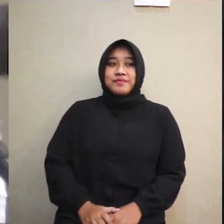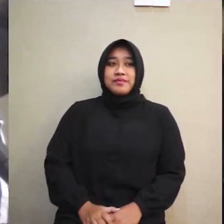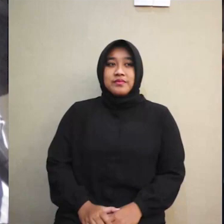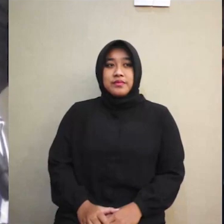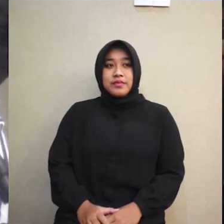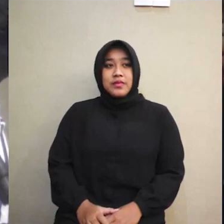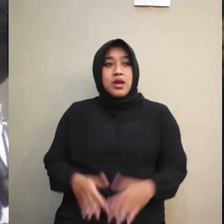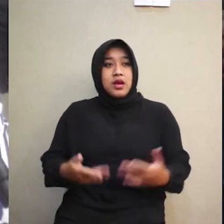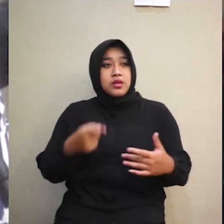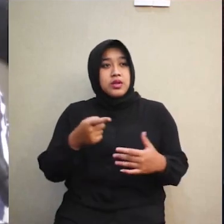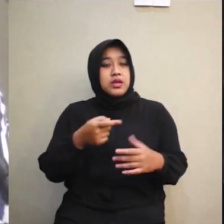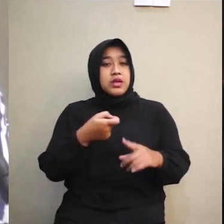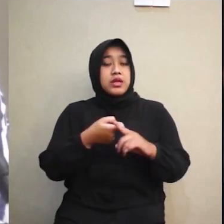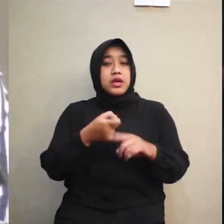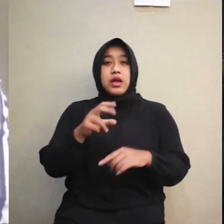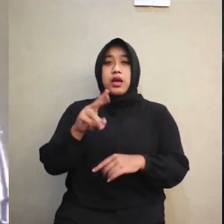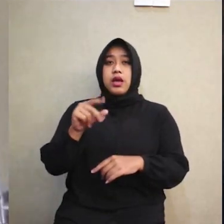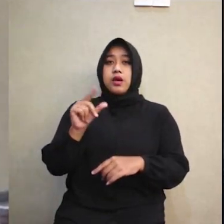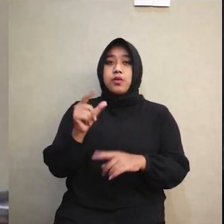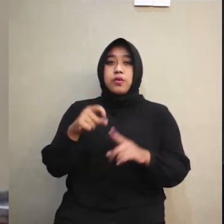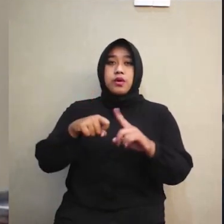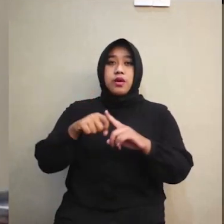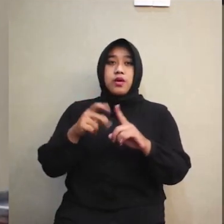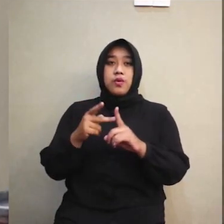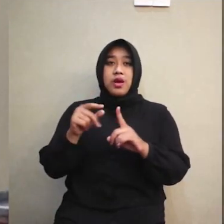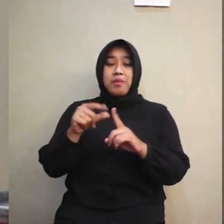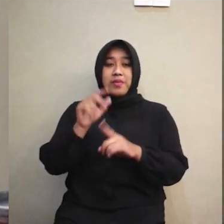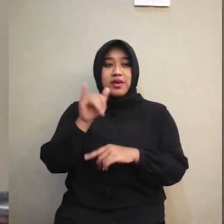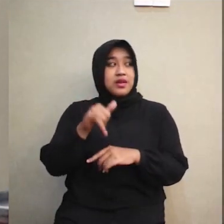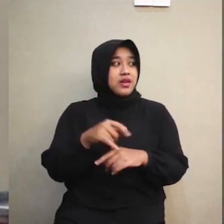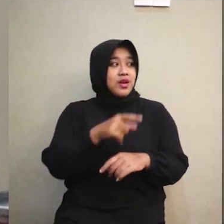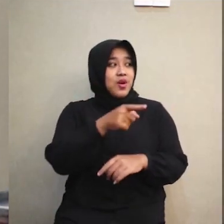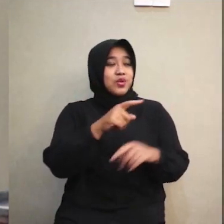atau ini bagian dari air juga nggak juga